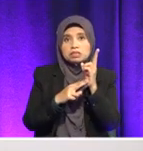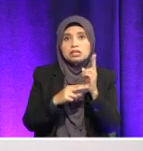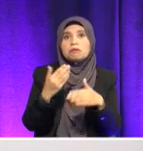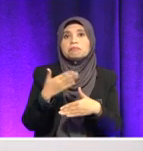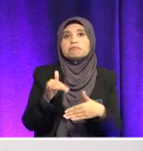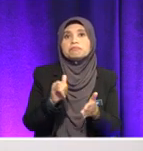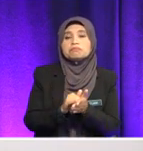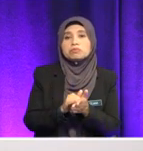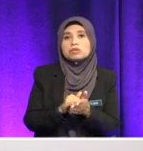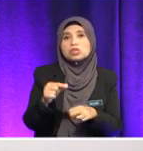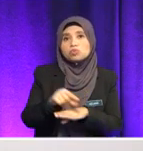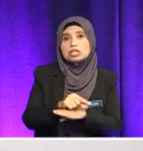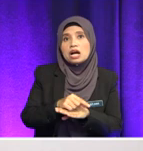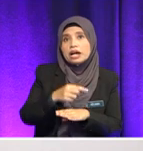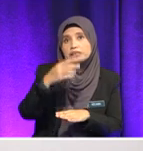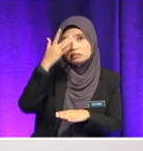bahasa